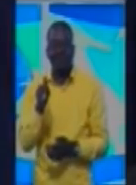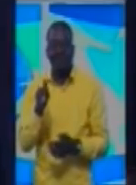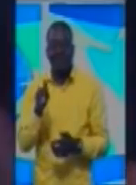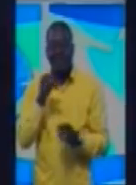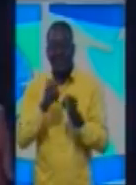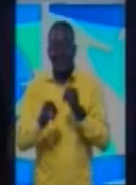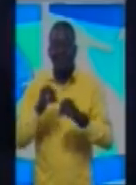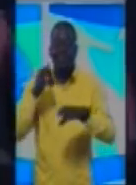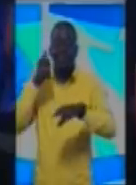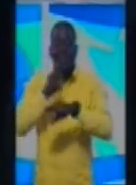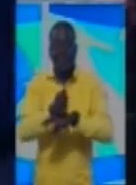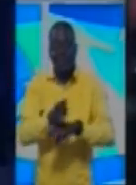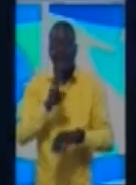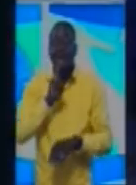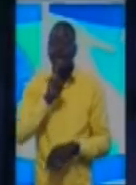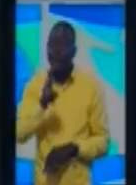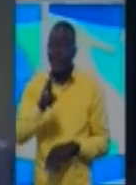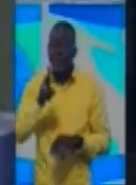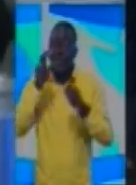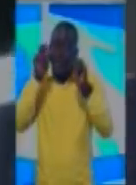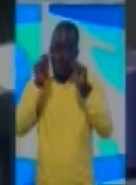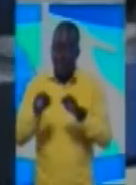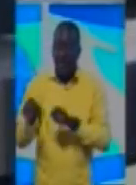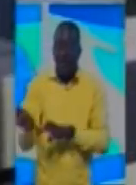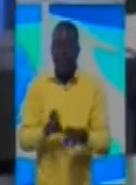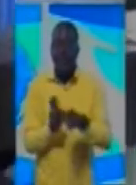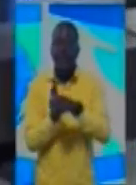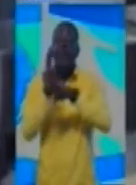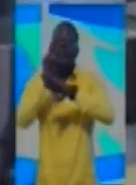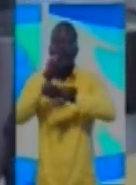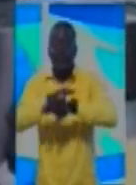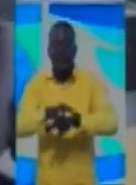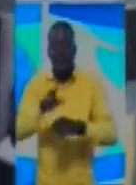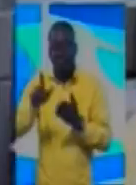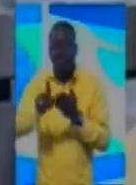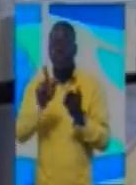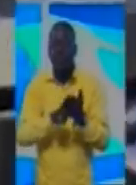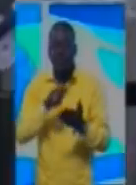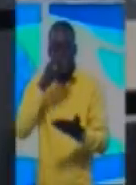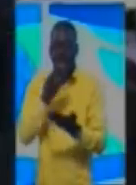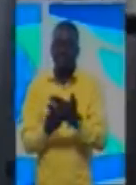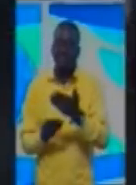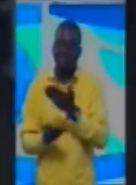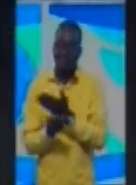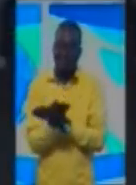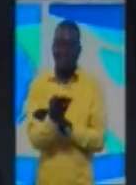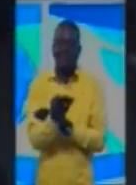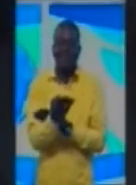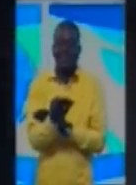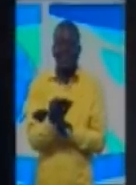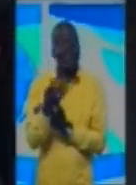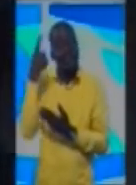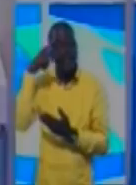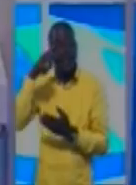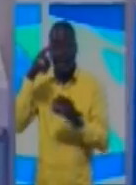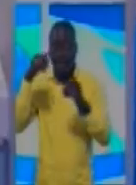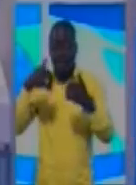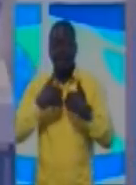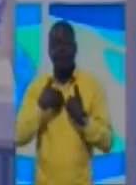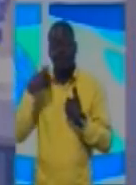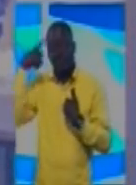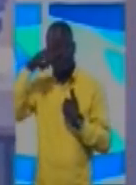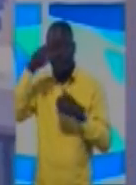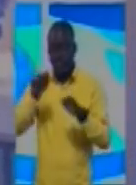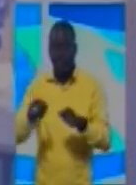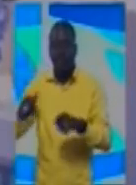Si l'accusation est avérée, cela pourrait constituer une violation de la loi fédérale sur la corruption et un cas d'abus de pouvoir. Cette affaire